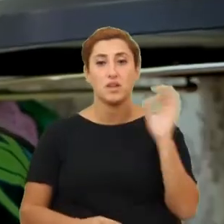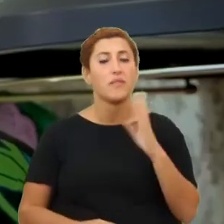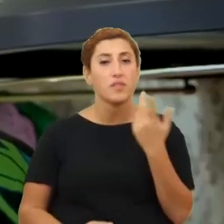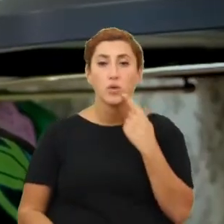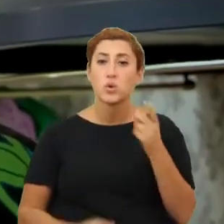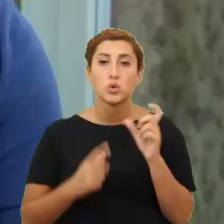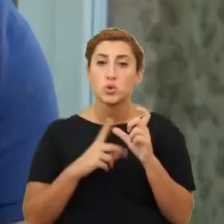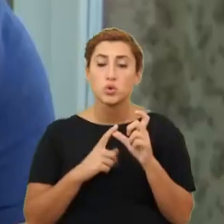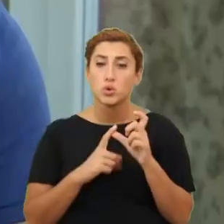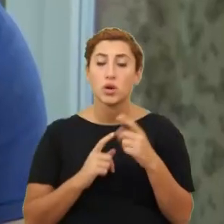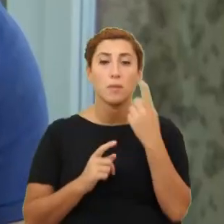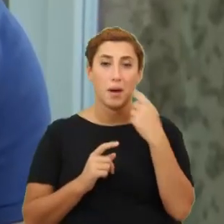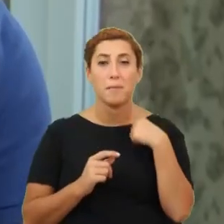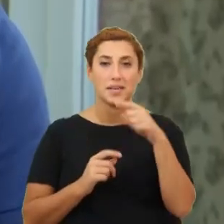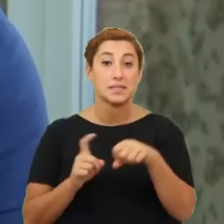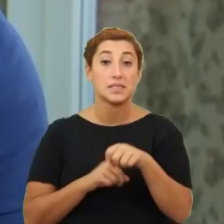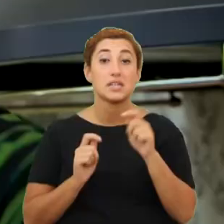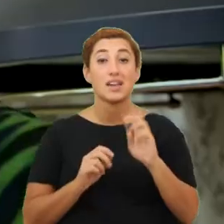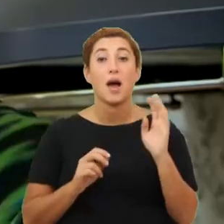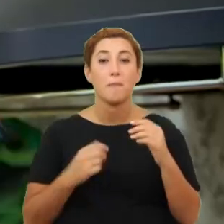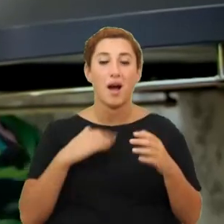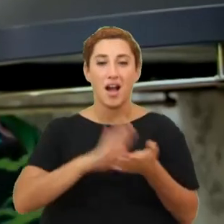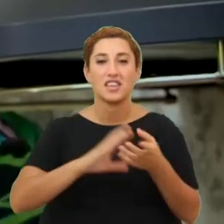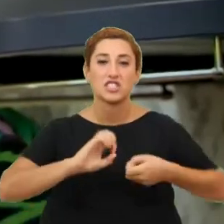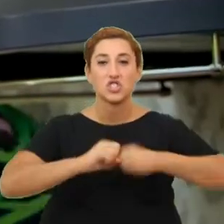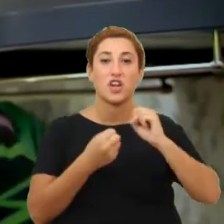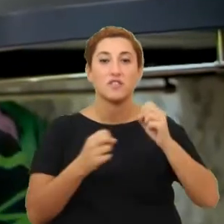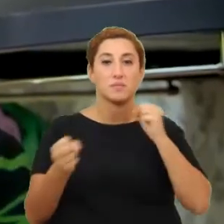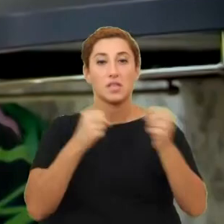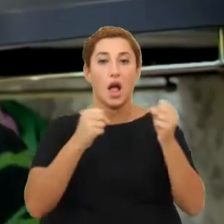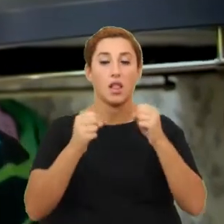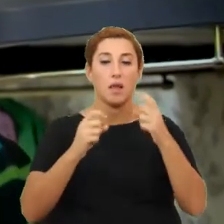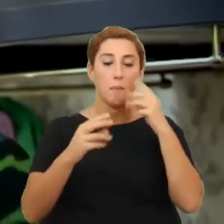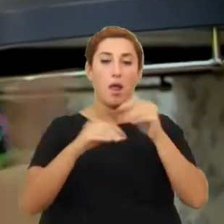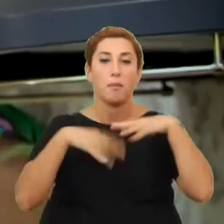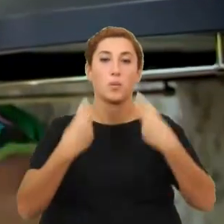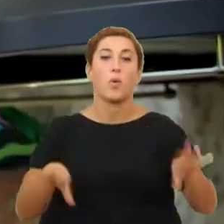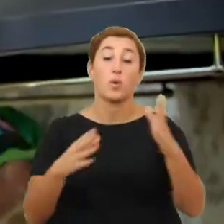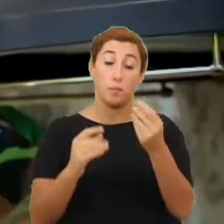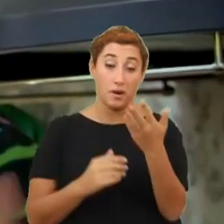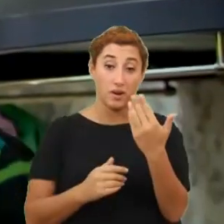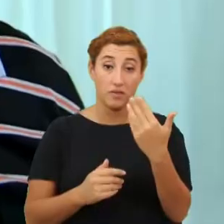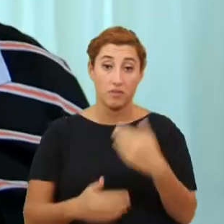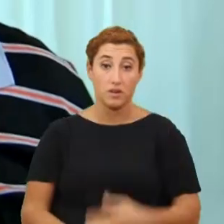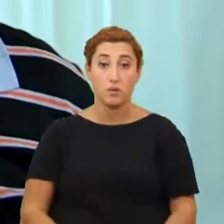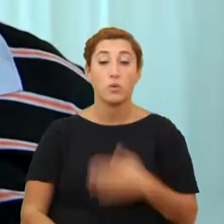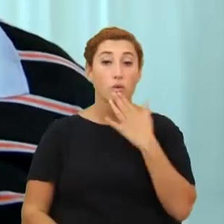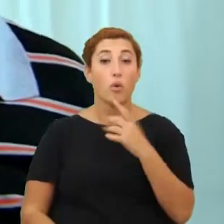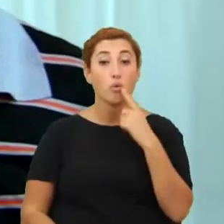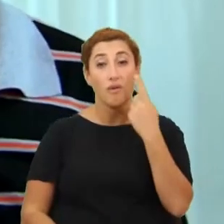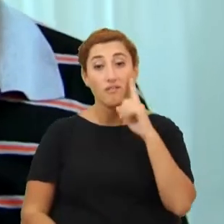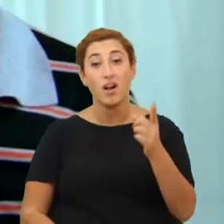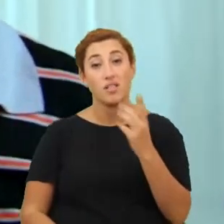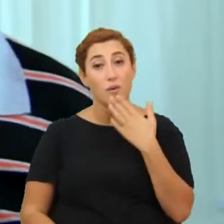Ne diyor Şükrü? Bak ben sinirlendirme. Ayaklarından böyle ters çeviririm, sallarım seni, dökülür bütün paralar. Hadi çekil paraları hadi. Yok diyorum